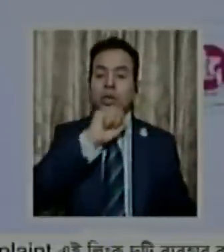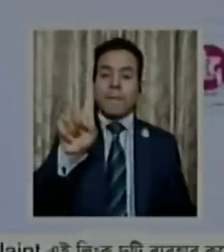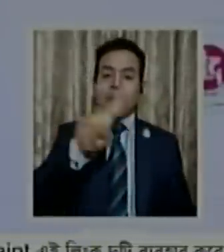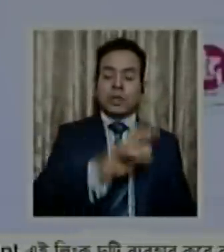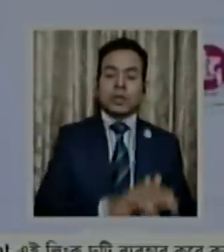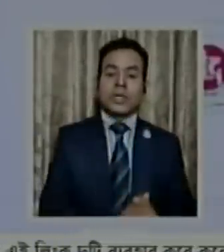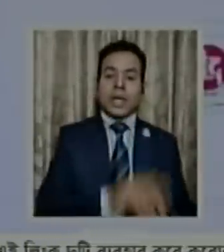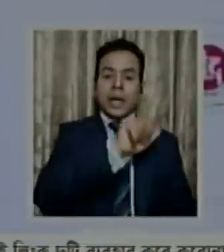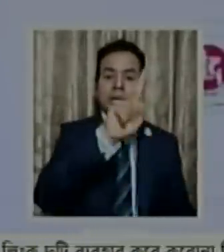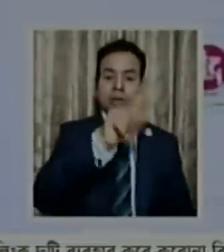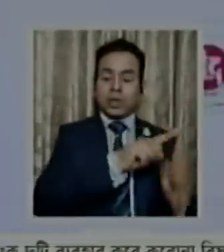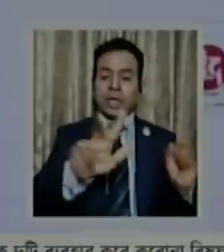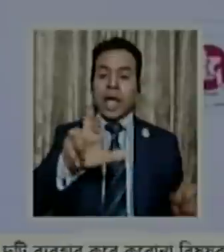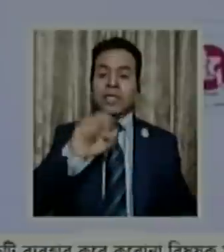৪১-৫০ জন,